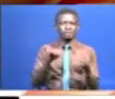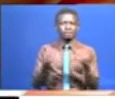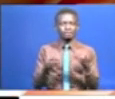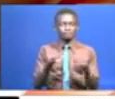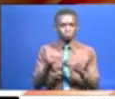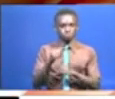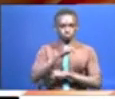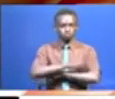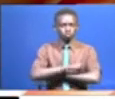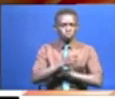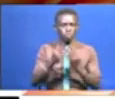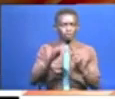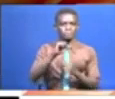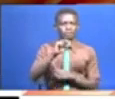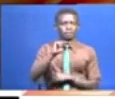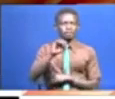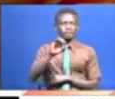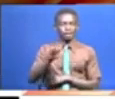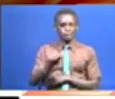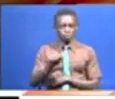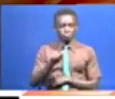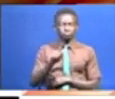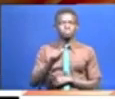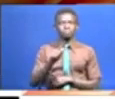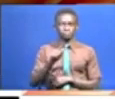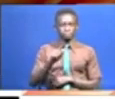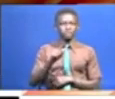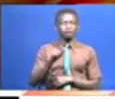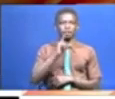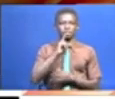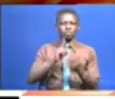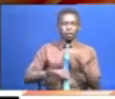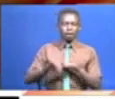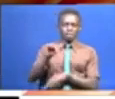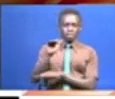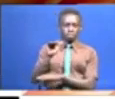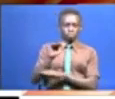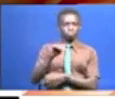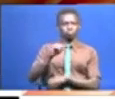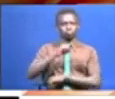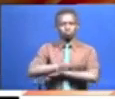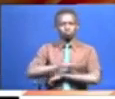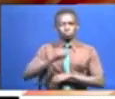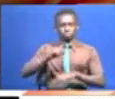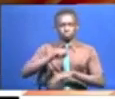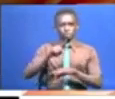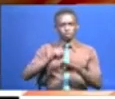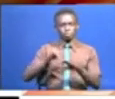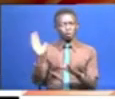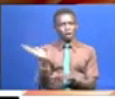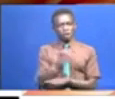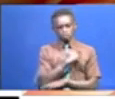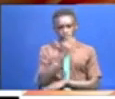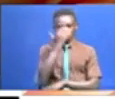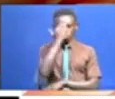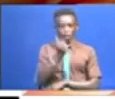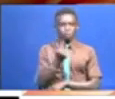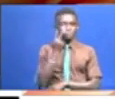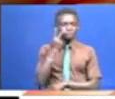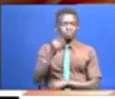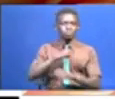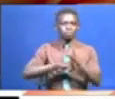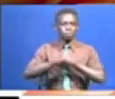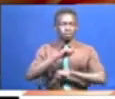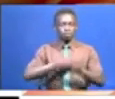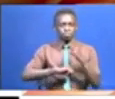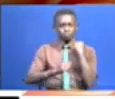Maralal wametoa wito wa kuhamishwa kwa mwalimu mkuu wa shule hiyo kuhusiana na kile wanachodai kuwa utepetevu. Watoto watatu wa shule hiyo